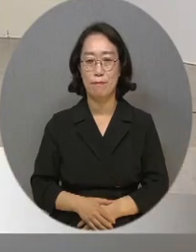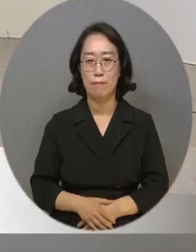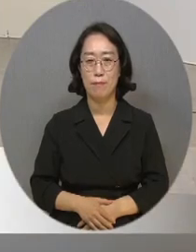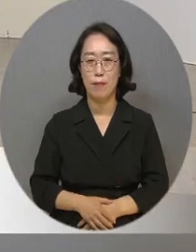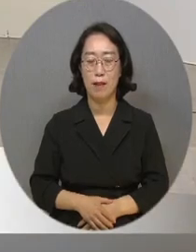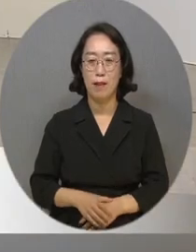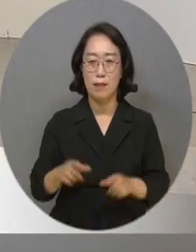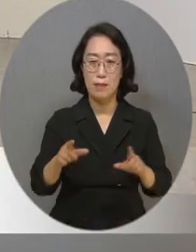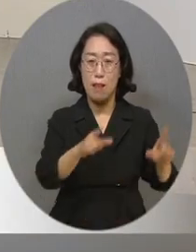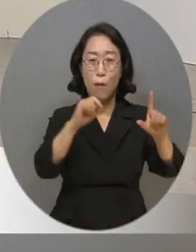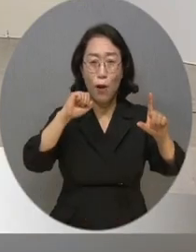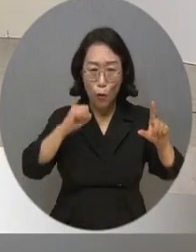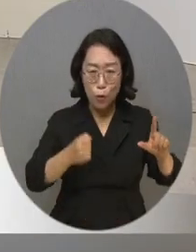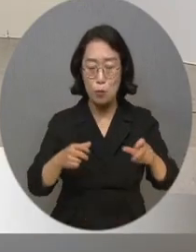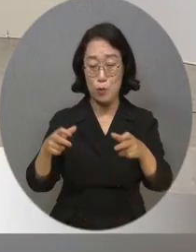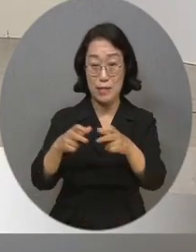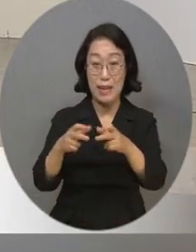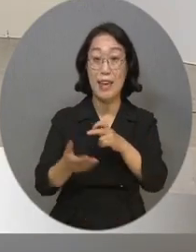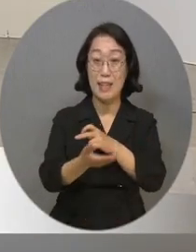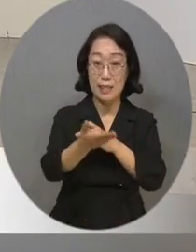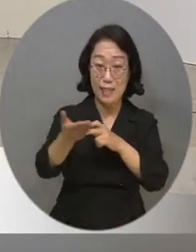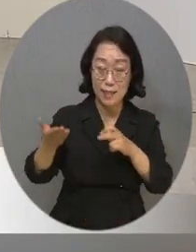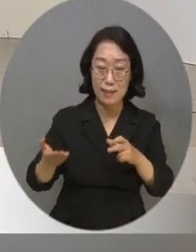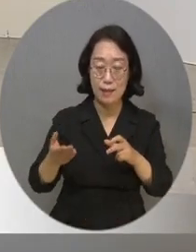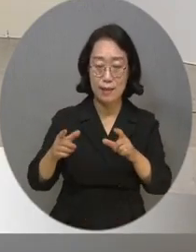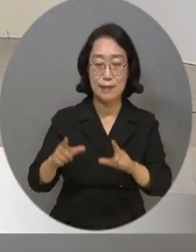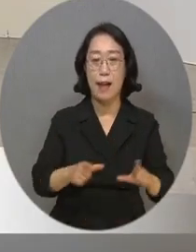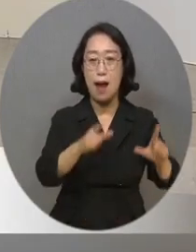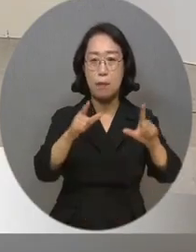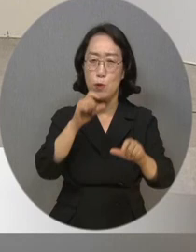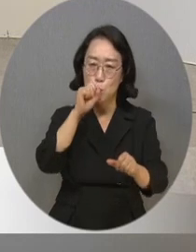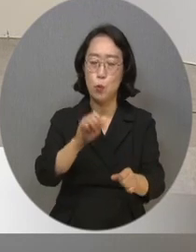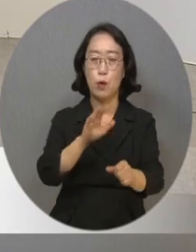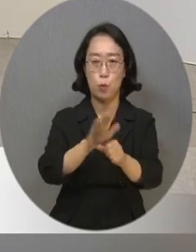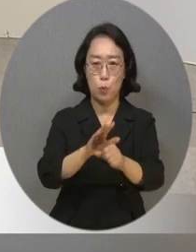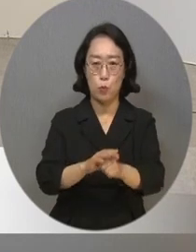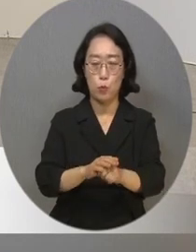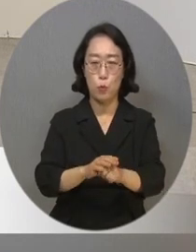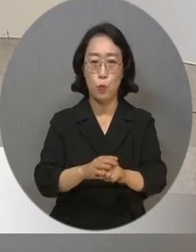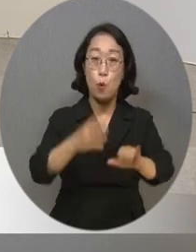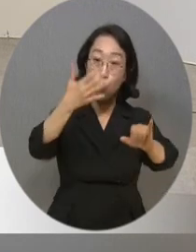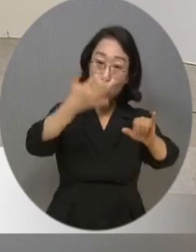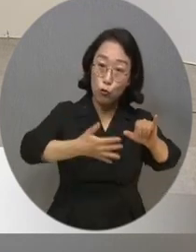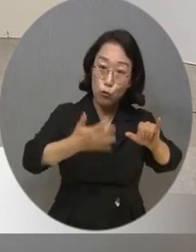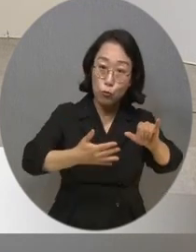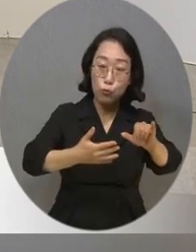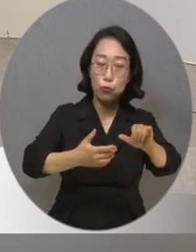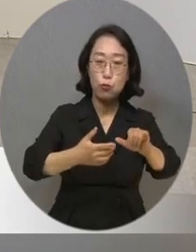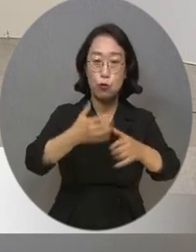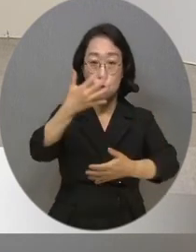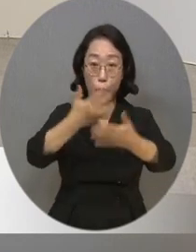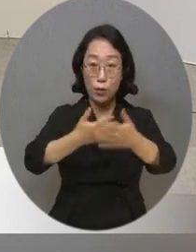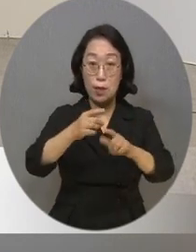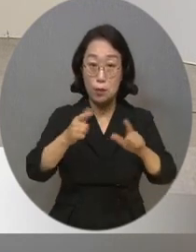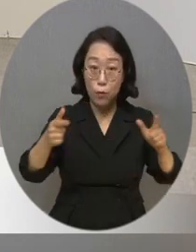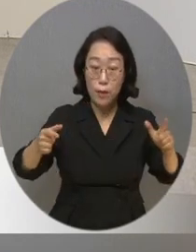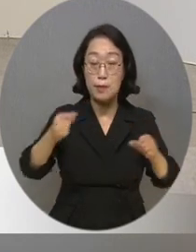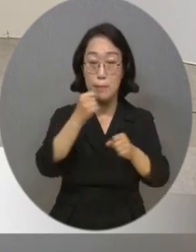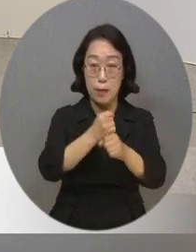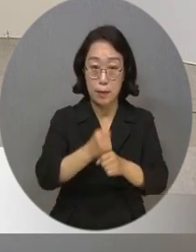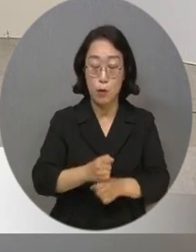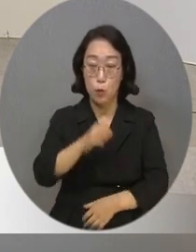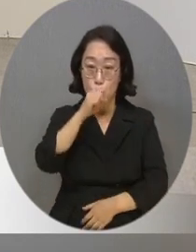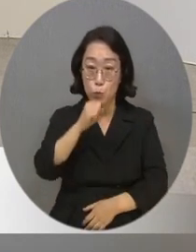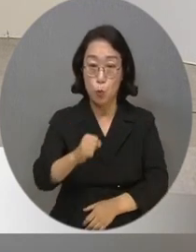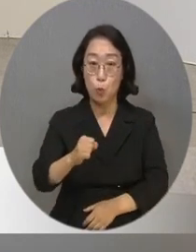취약계층이나 장애인 당사자들의 삶의 질을 향상시키기 위해서 어떤 유튜브 영상 상에서 이런 훌륭한